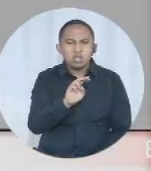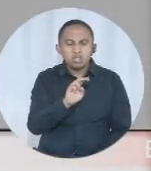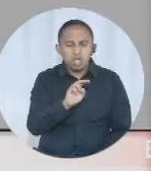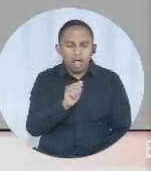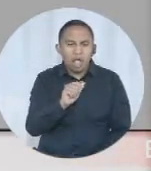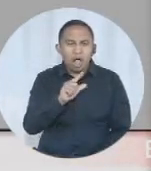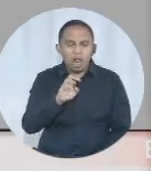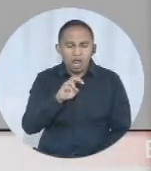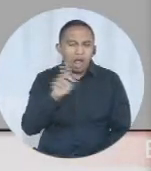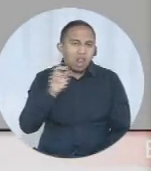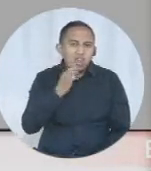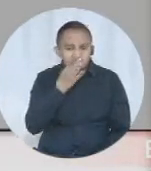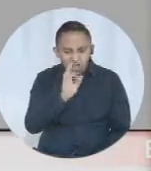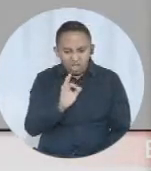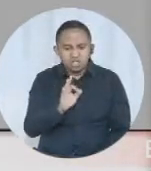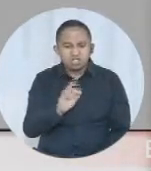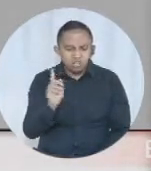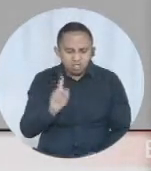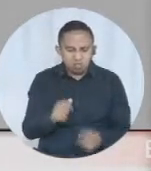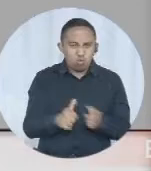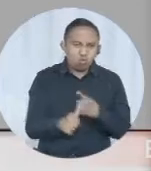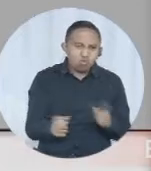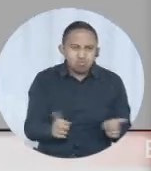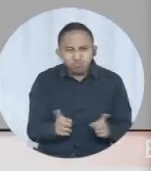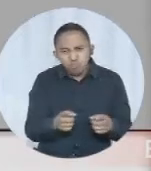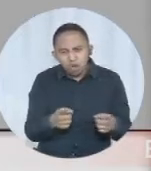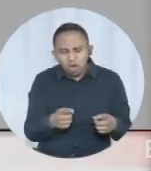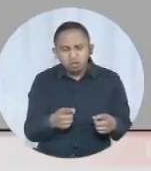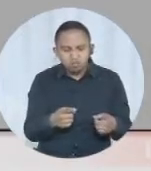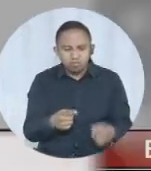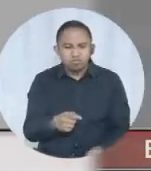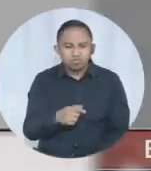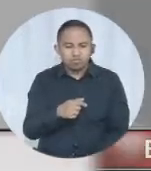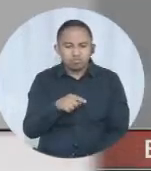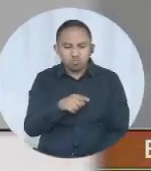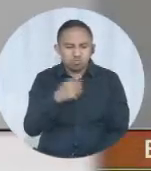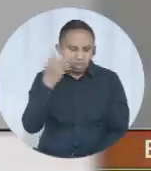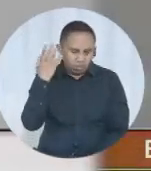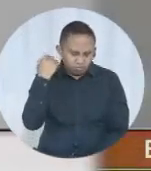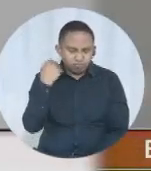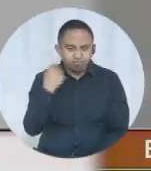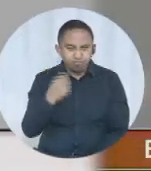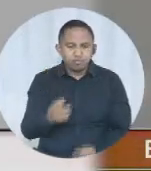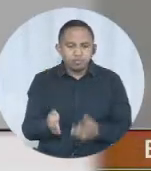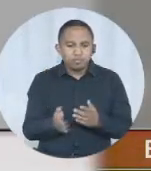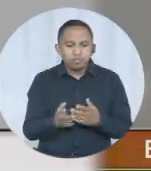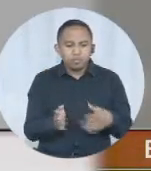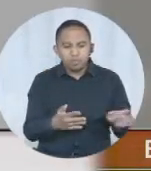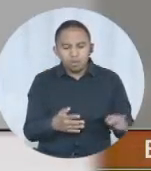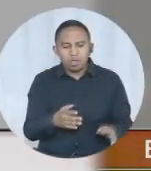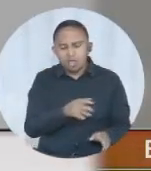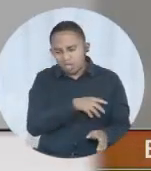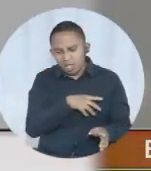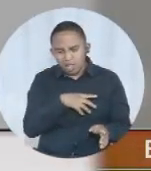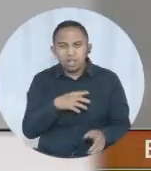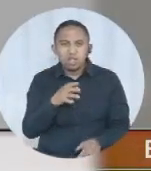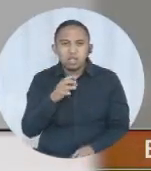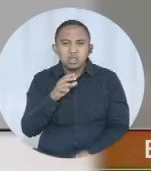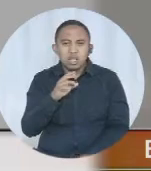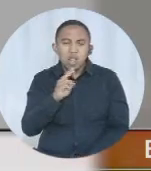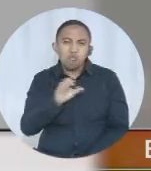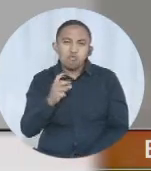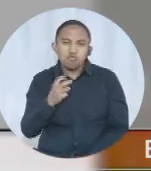Alison tao a France no niatomboany taona raiky ambin'ny folo amby roa arivo ka hatramin'ny taona enina ambin'ny folo amby roa arivo. Nifindra tao amin'ny kluban'ny Angers kosa